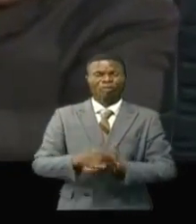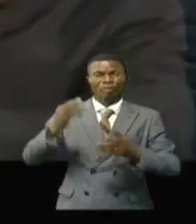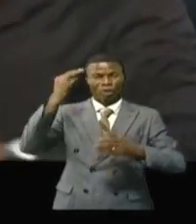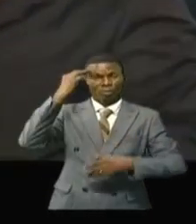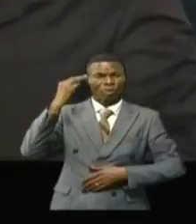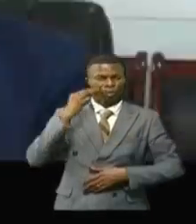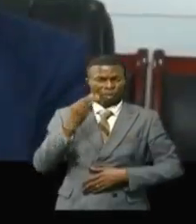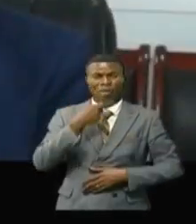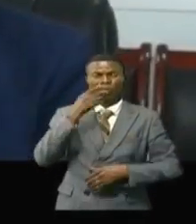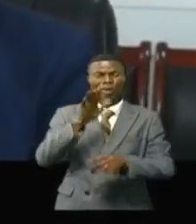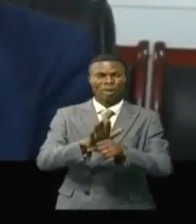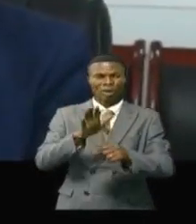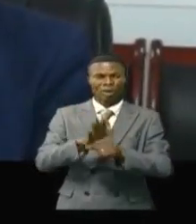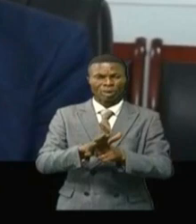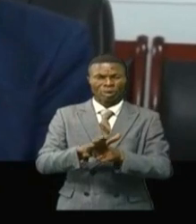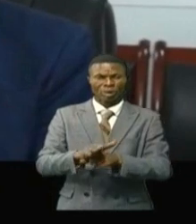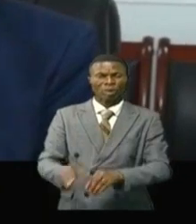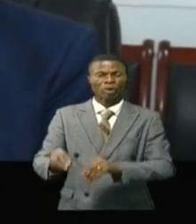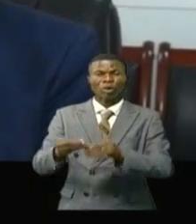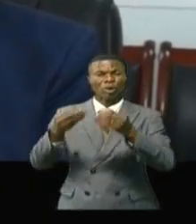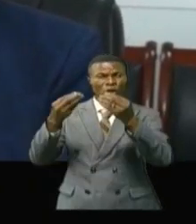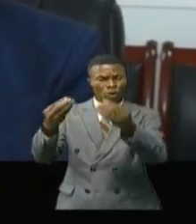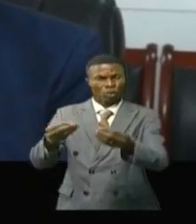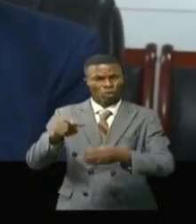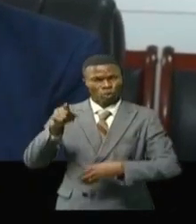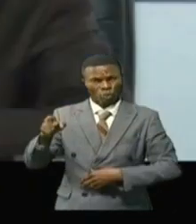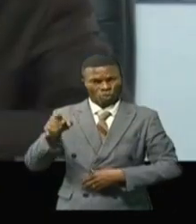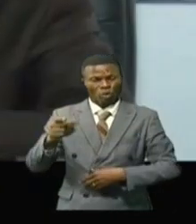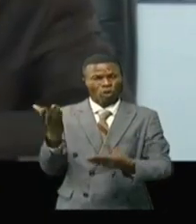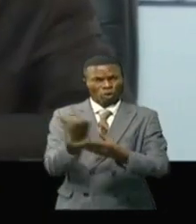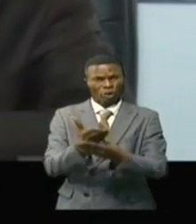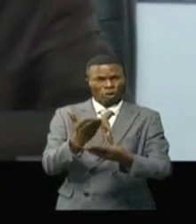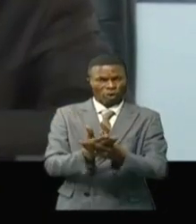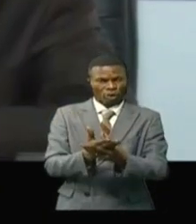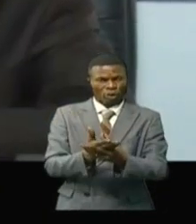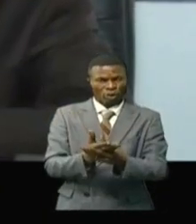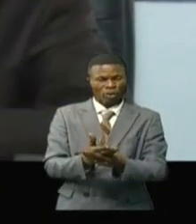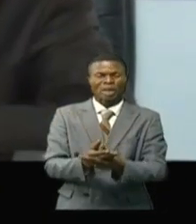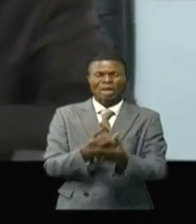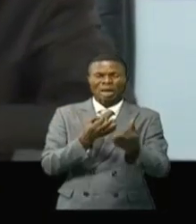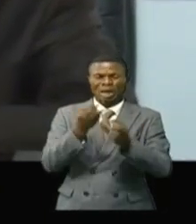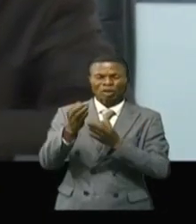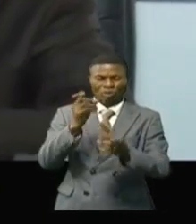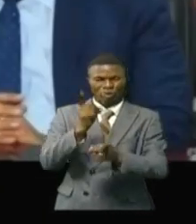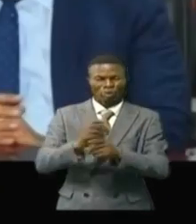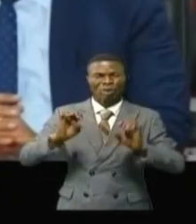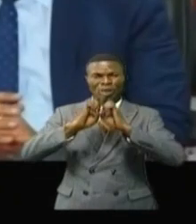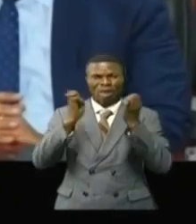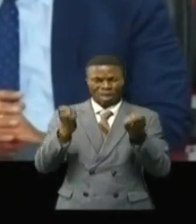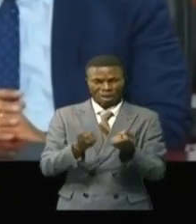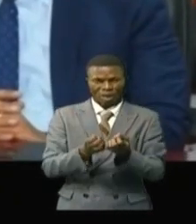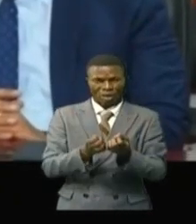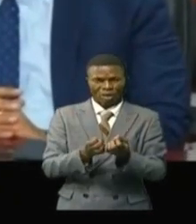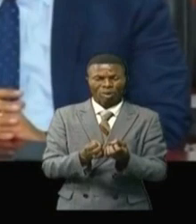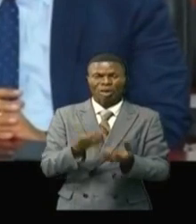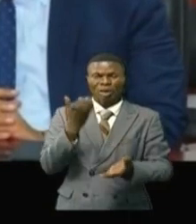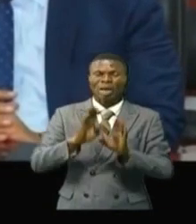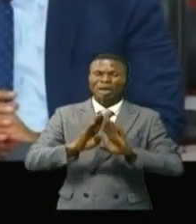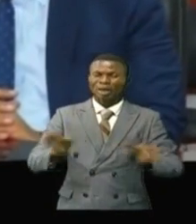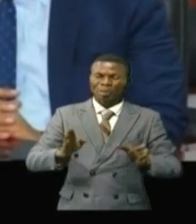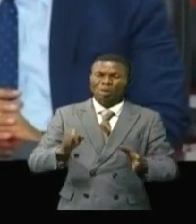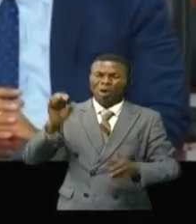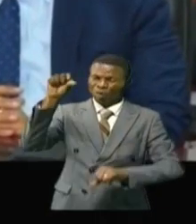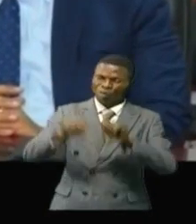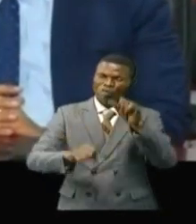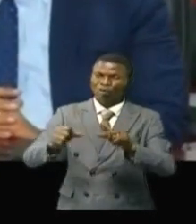a insisté sur la mise à sa disposition d'une documentation détaillée sur les entreprises qui seraient coupables des abus qui